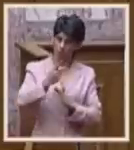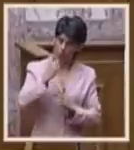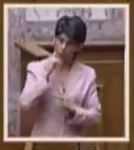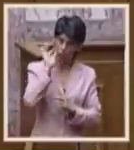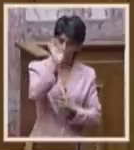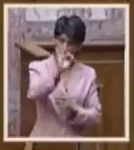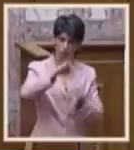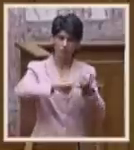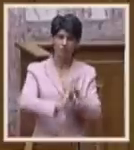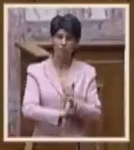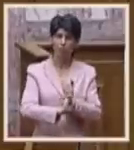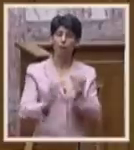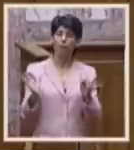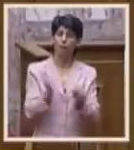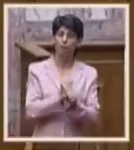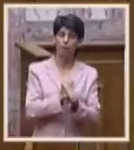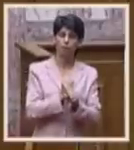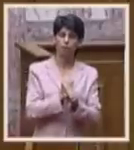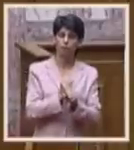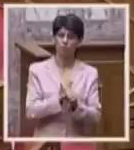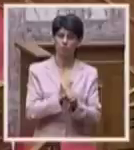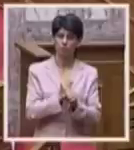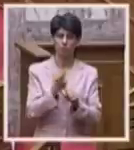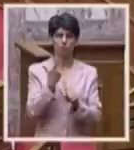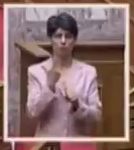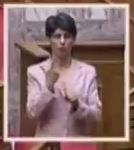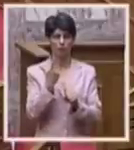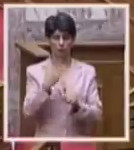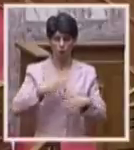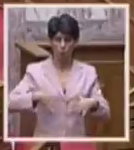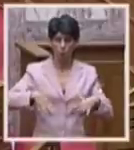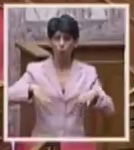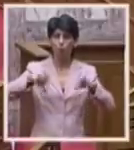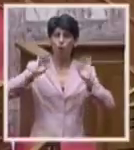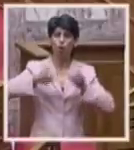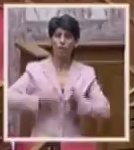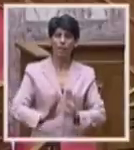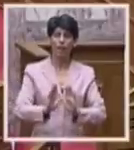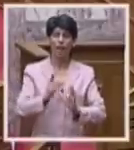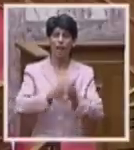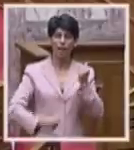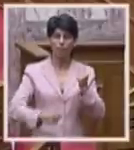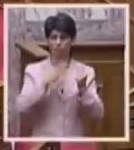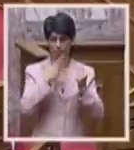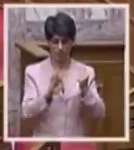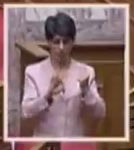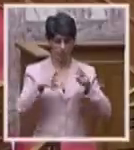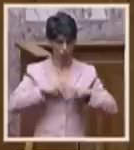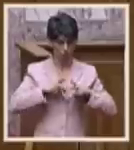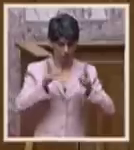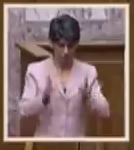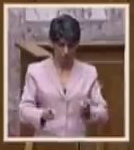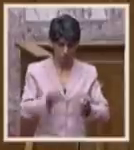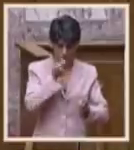στοίχημα, να πετύχουμε πρωτογενές έλλειμμα, δηλαδή απλά το κράτος να πάψει να ξοδεύει